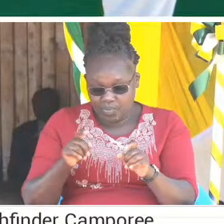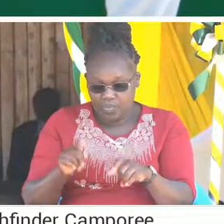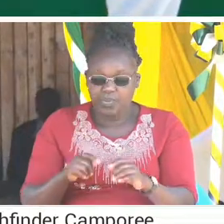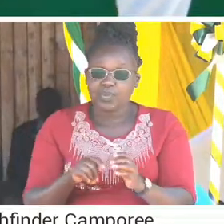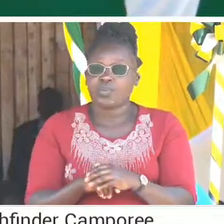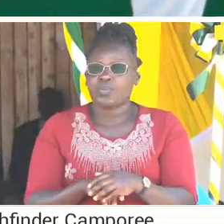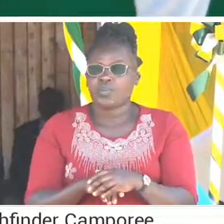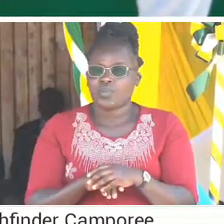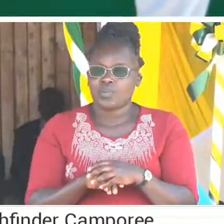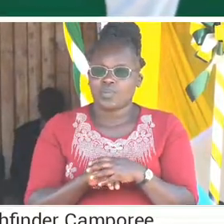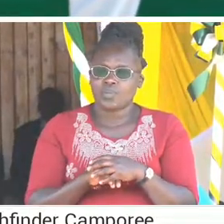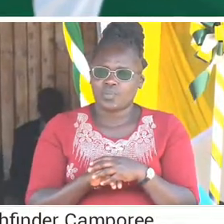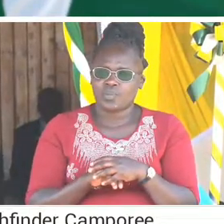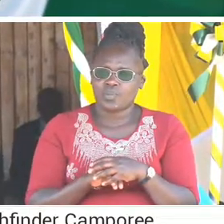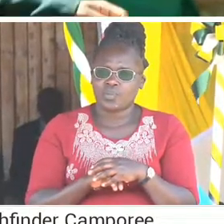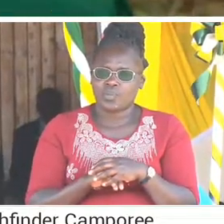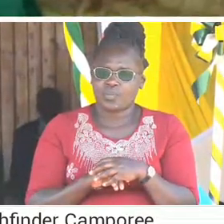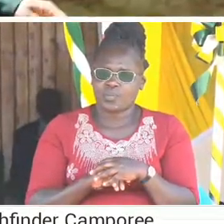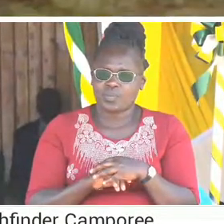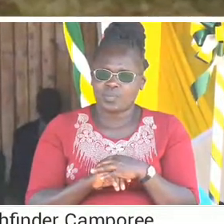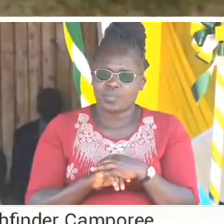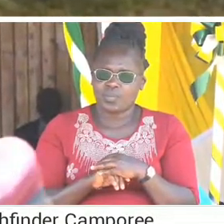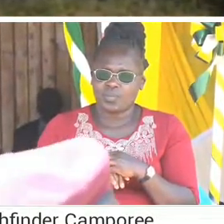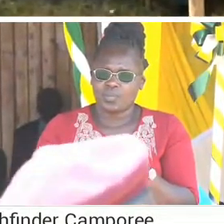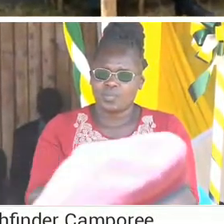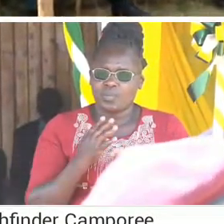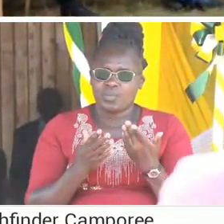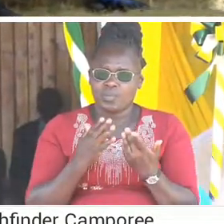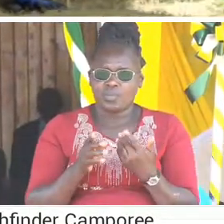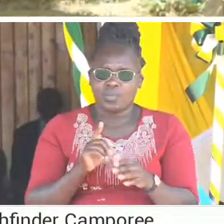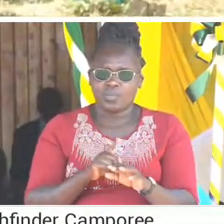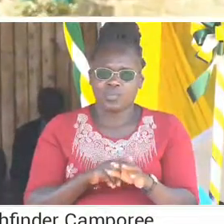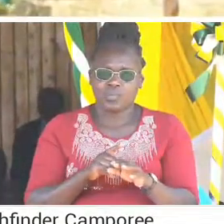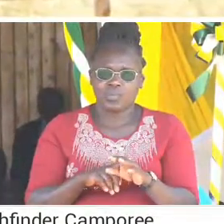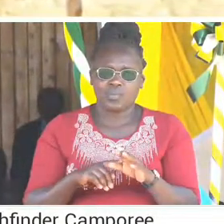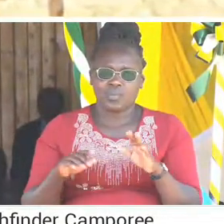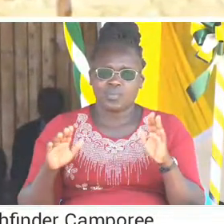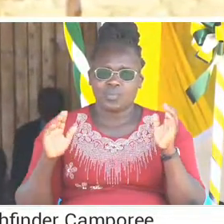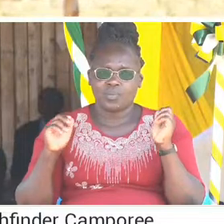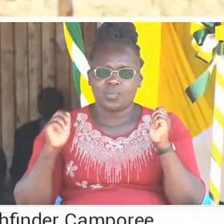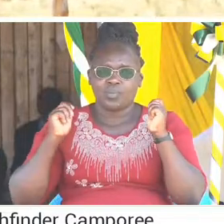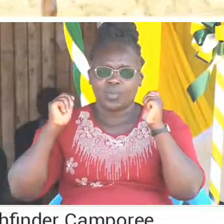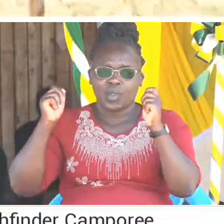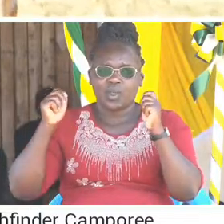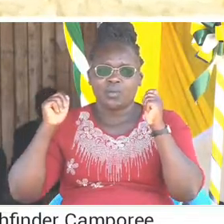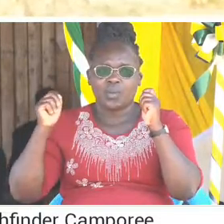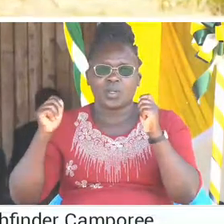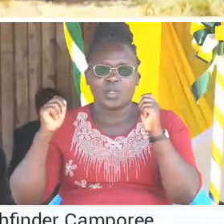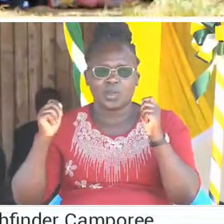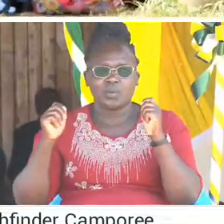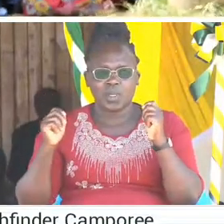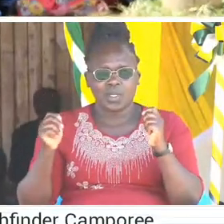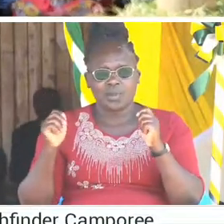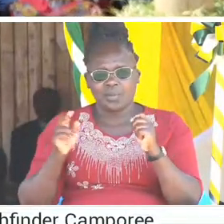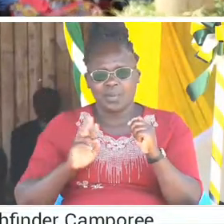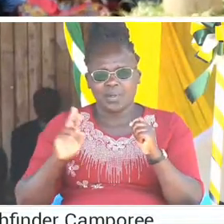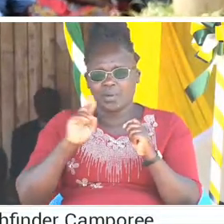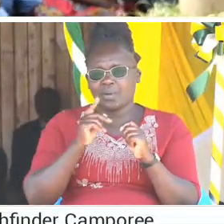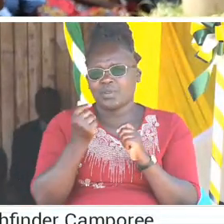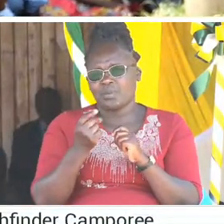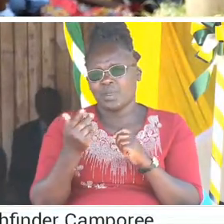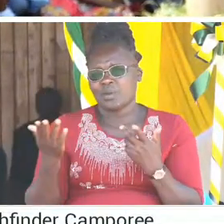mwanasiasa. Kila akienda kwenye kampeni anafanya kampeni lakini anatumia hela nyingi na mwisho hata ashindi. Asipopata